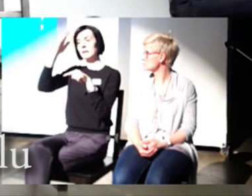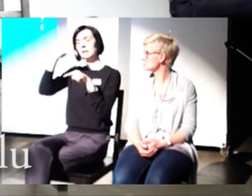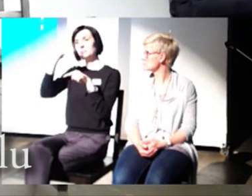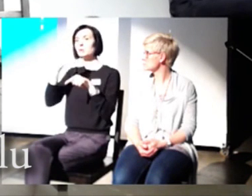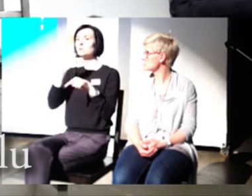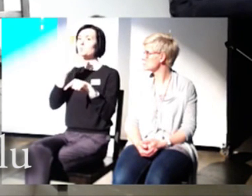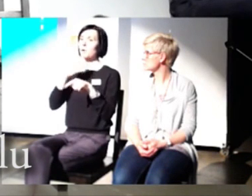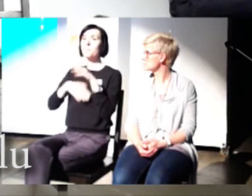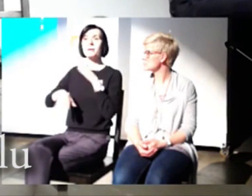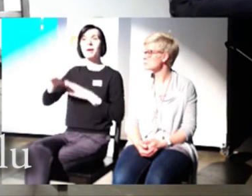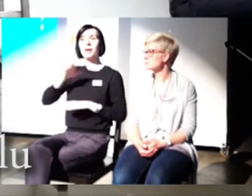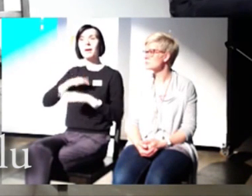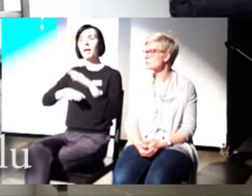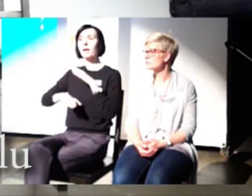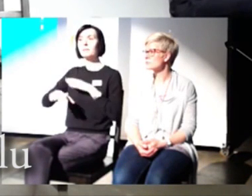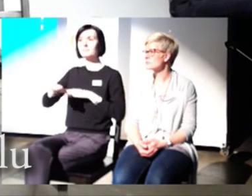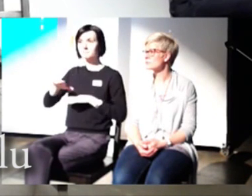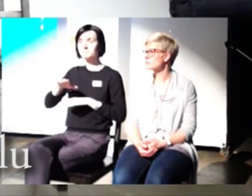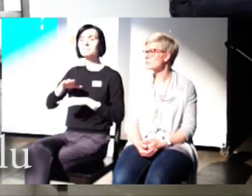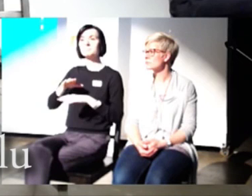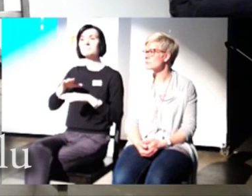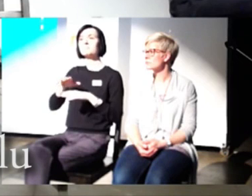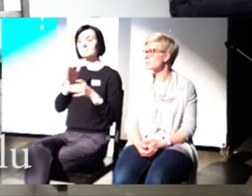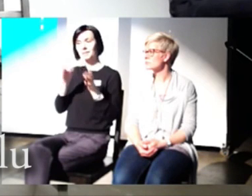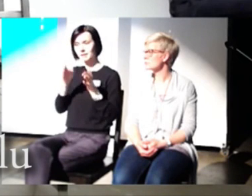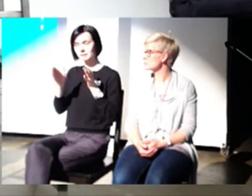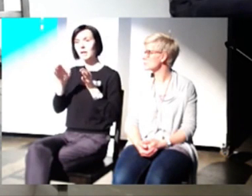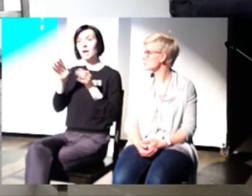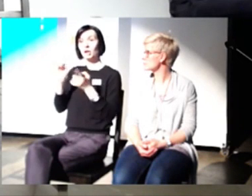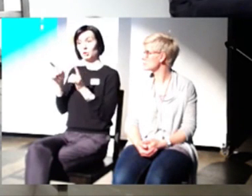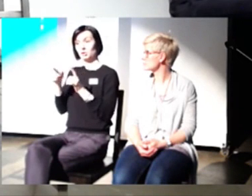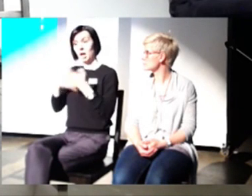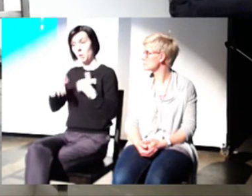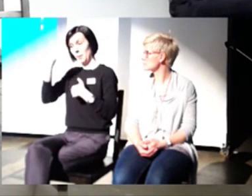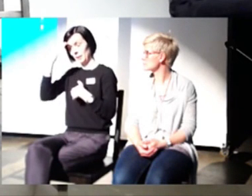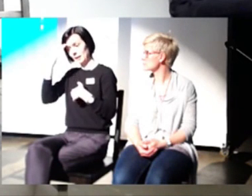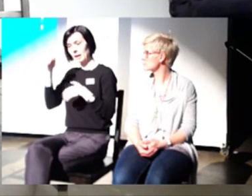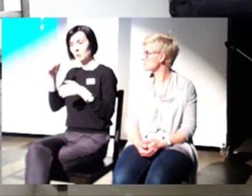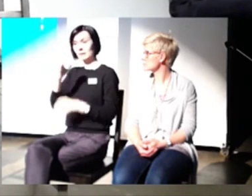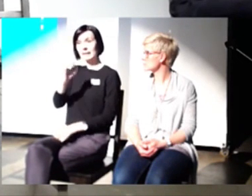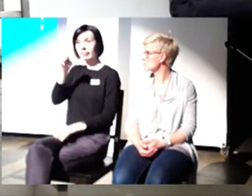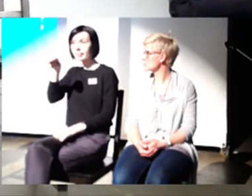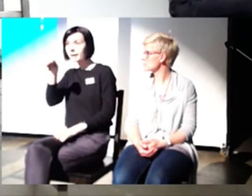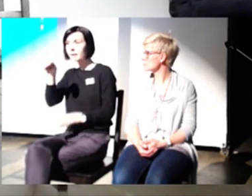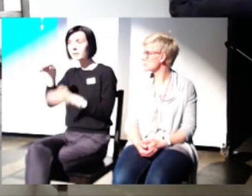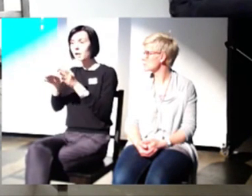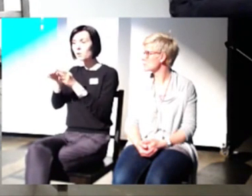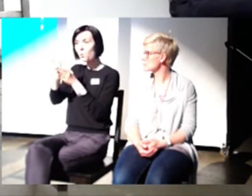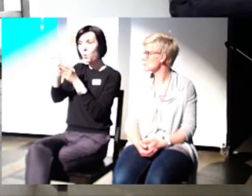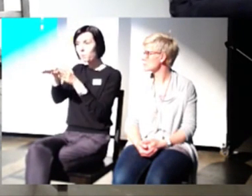mielellään. Ja niitä asiantuntijoitahan niihin sentteihin löytyy, ja niin kaltauskuulta ja niin edelleen, että meidän